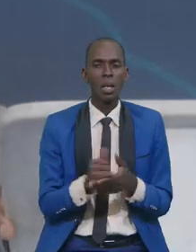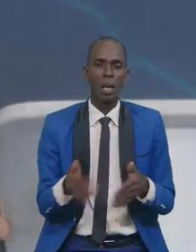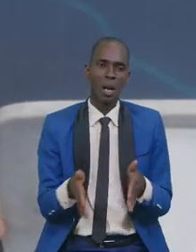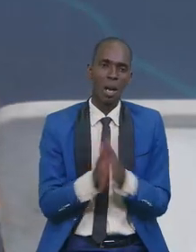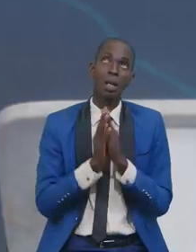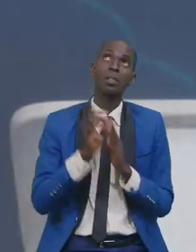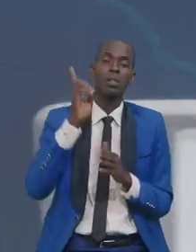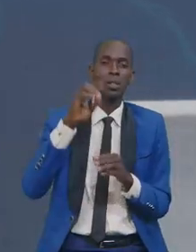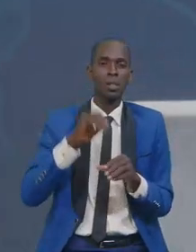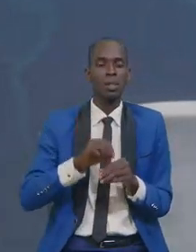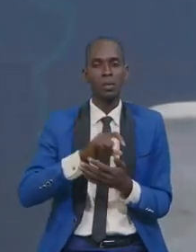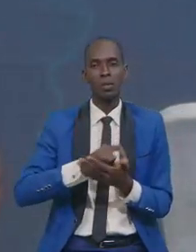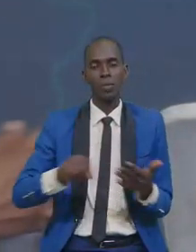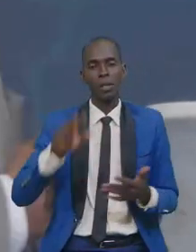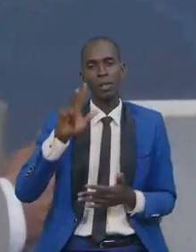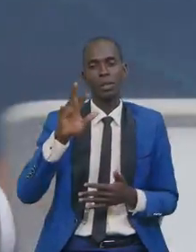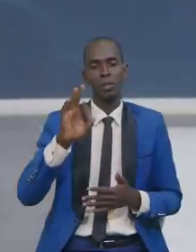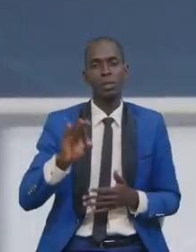lui demandent.